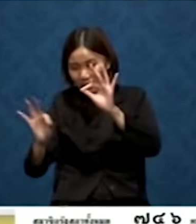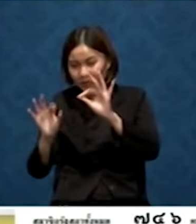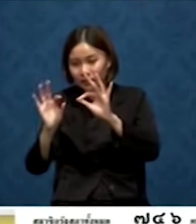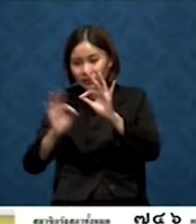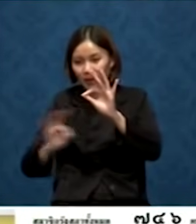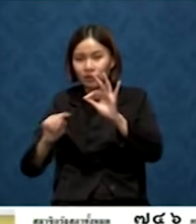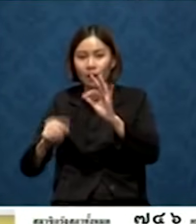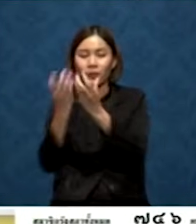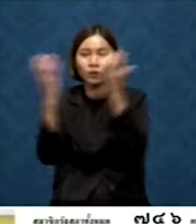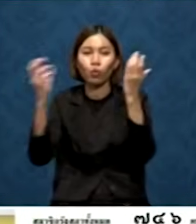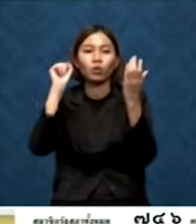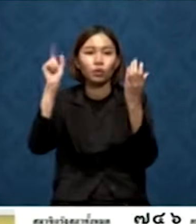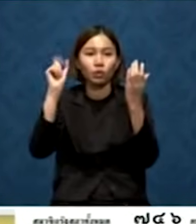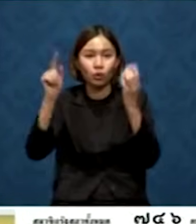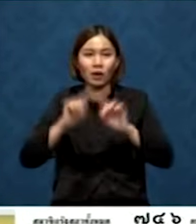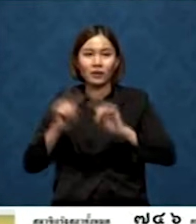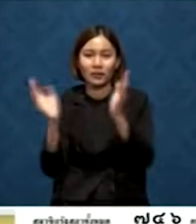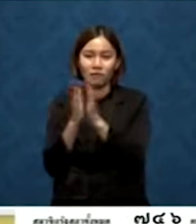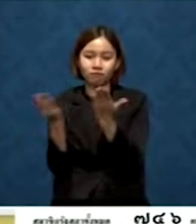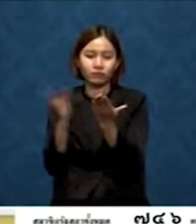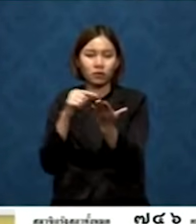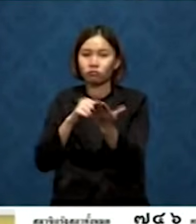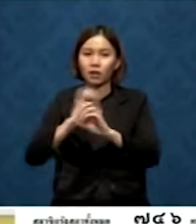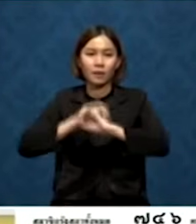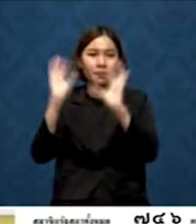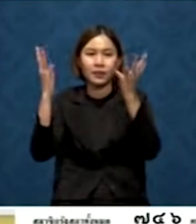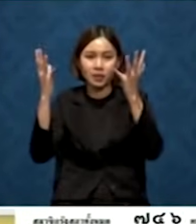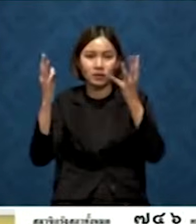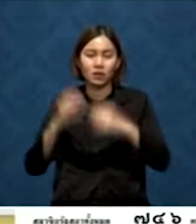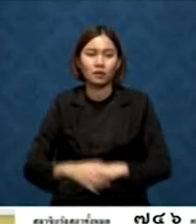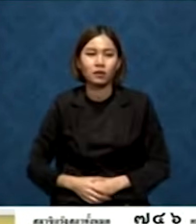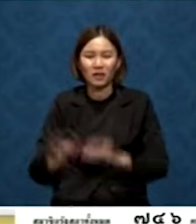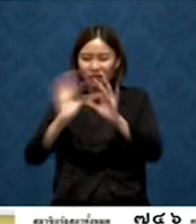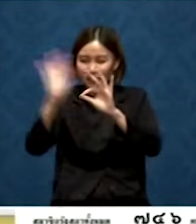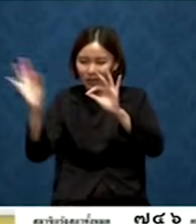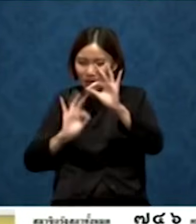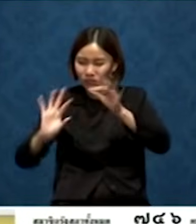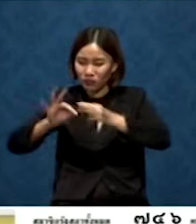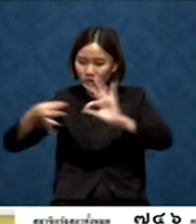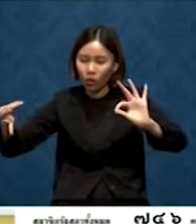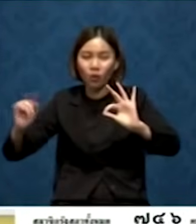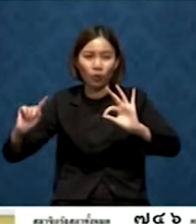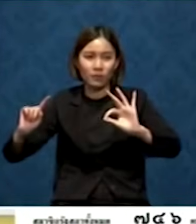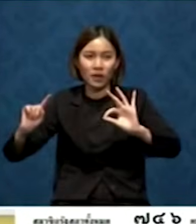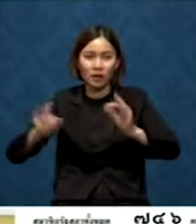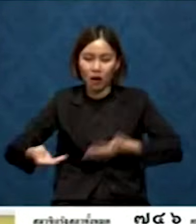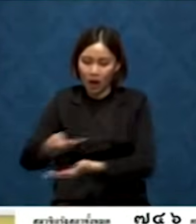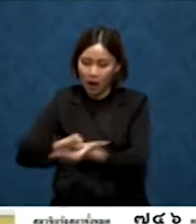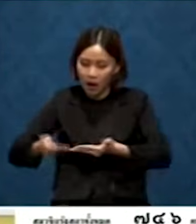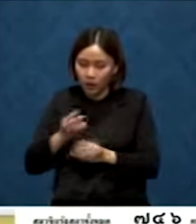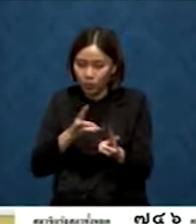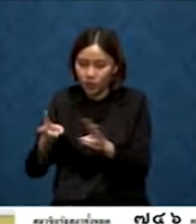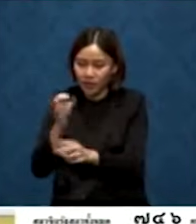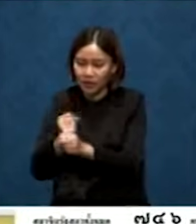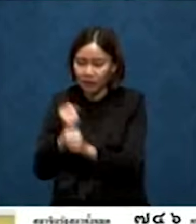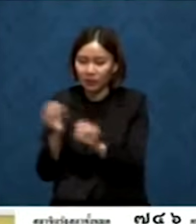รัฐธรรมนูญเป็นเรื่องเร่งด่วนแต่เอกสารท่านกลับไม่มีความชัดเจนเรื่องนี้เลยทั้งเขียนเพียงแค่ข้อความว่าท่านจะหารือแนวทางใน